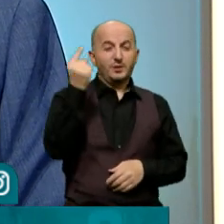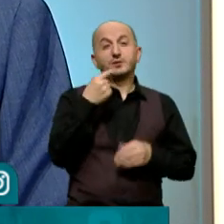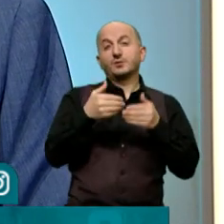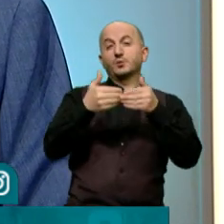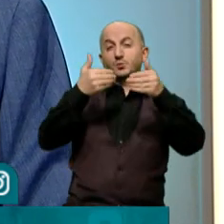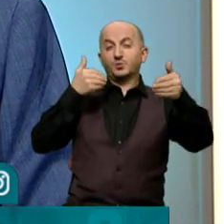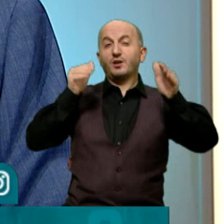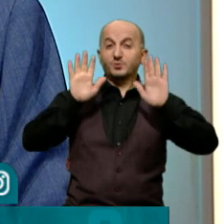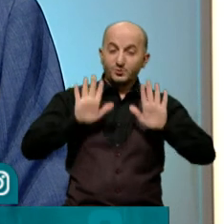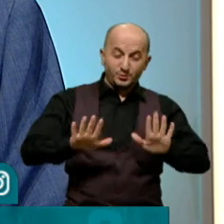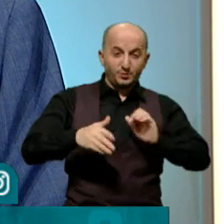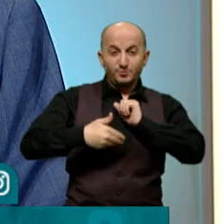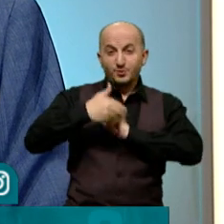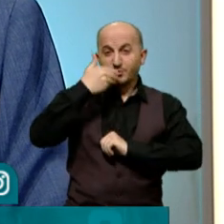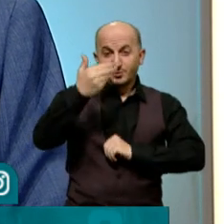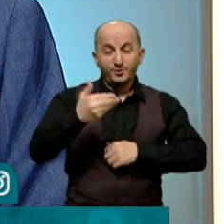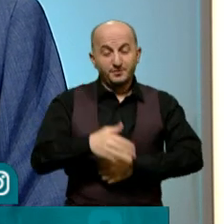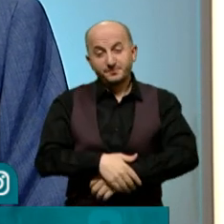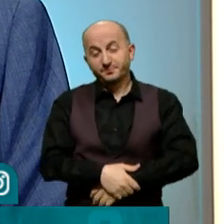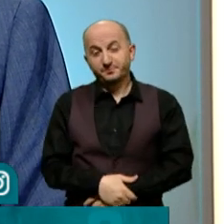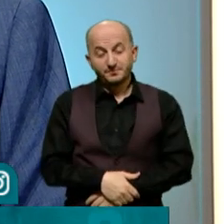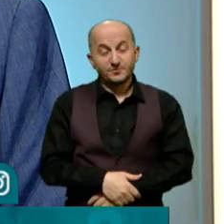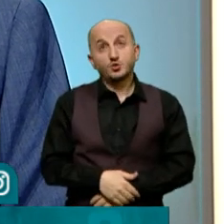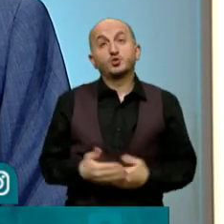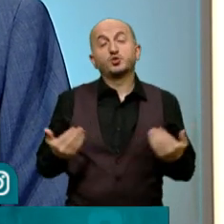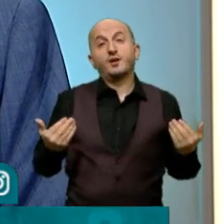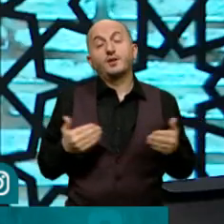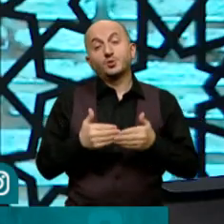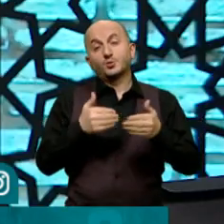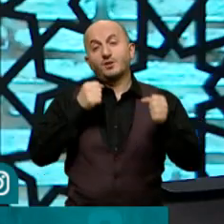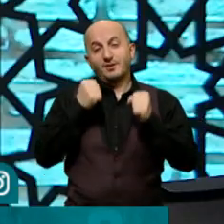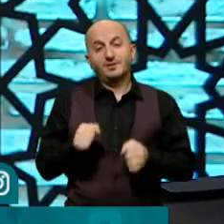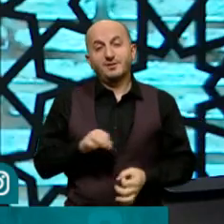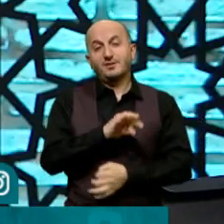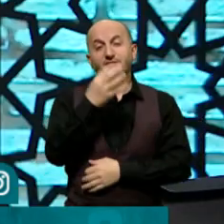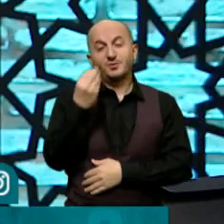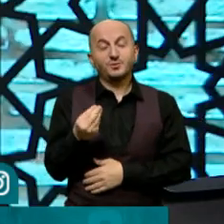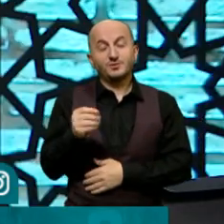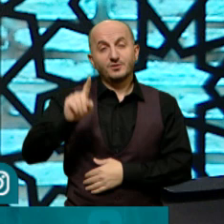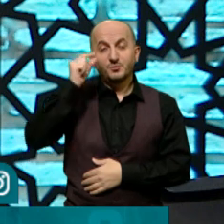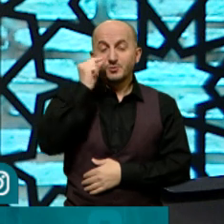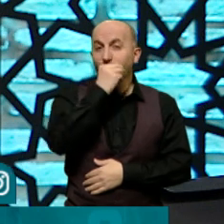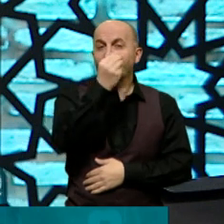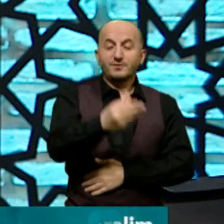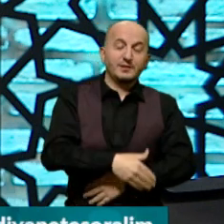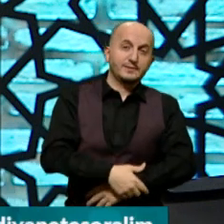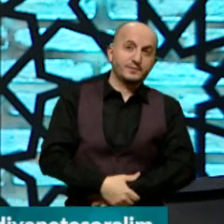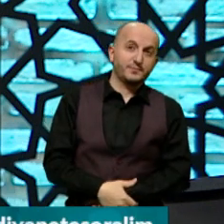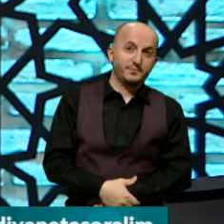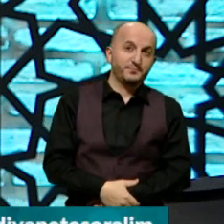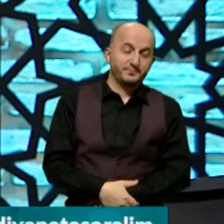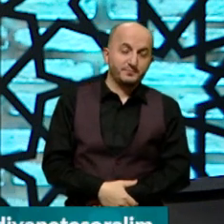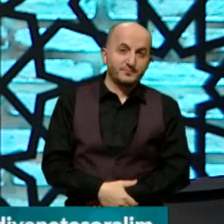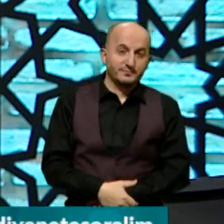de uzak durun buyuruyor. İnşallah evet. Uzak kalanlardan oluruz hocam. Evet. Rabbim kolaylık versin.